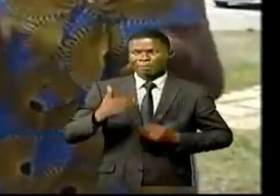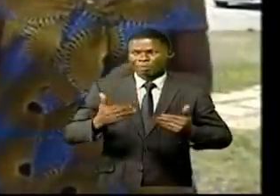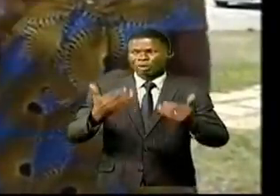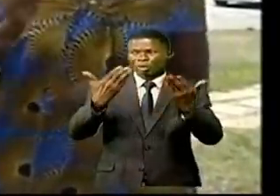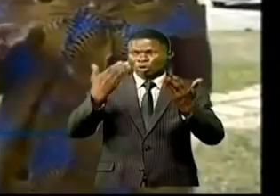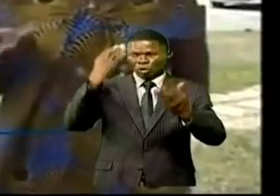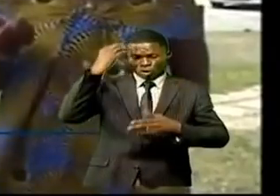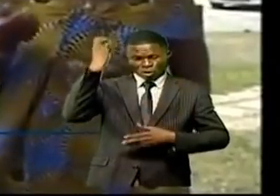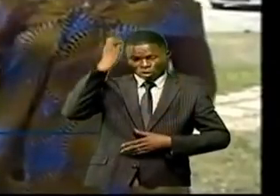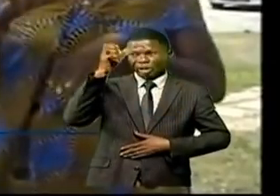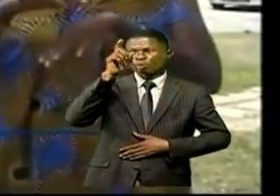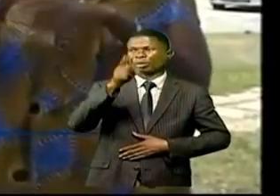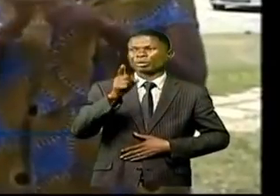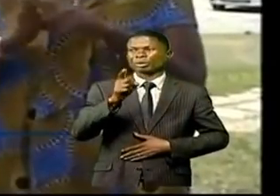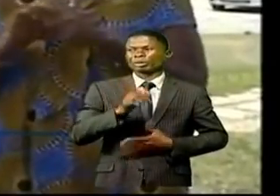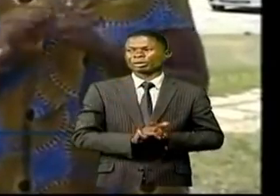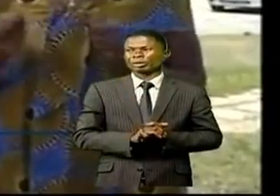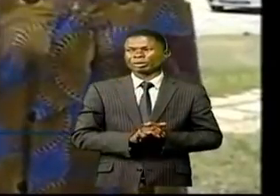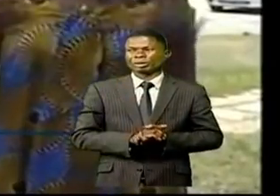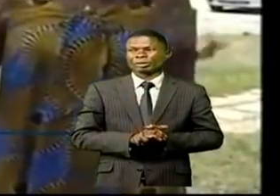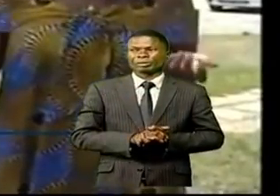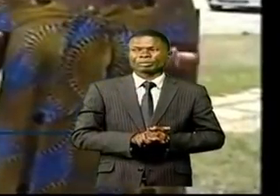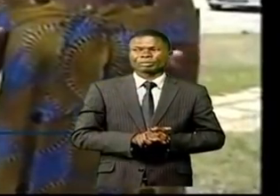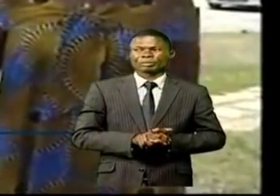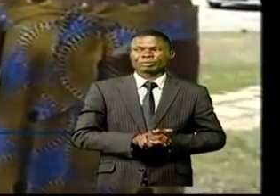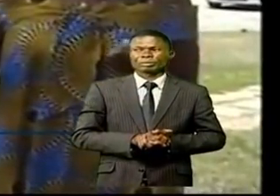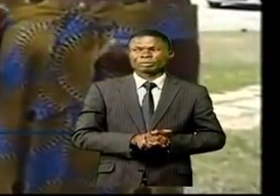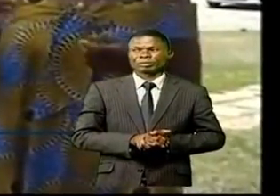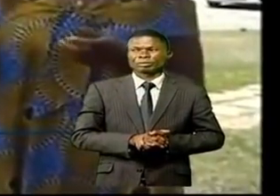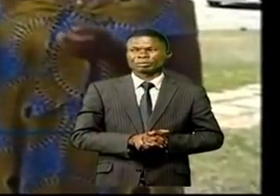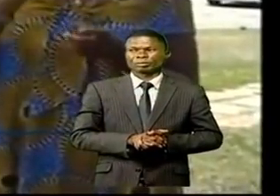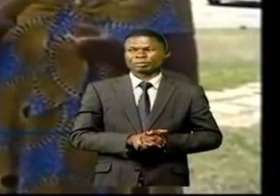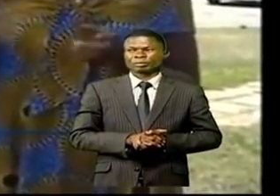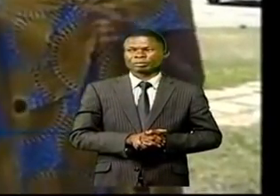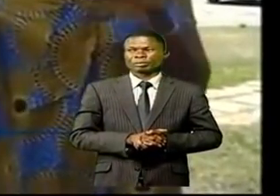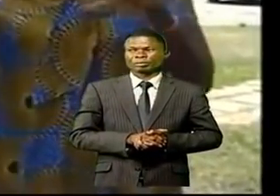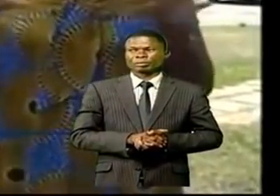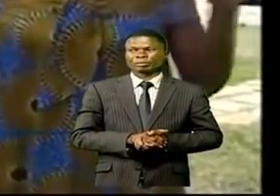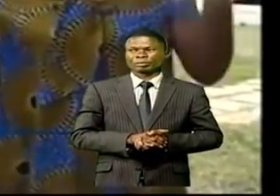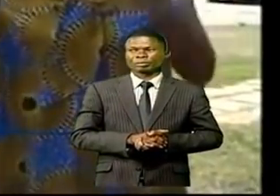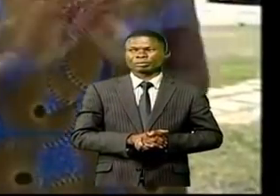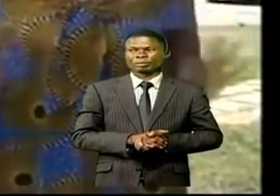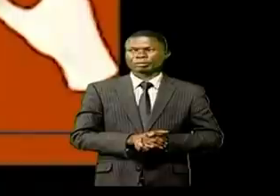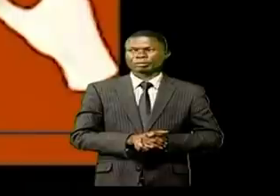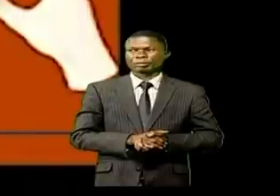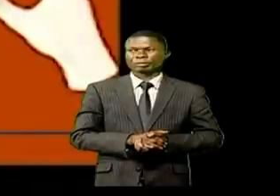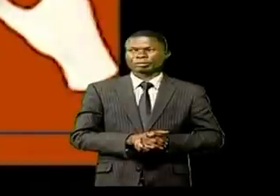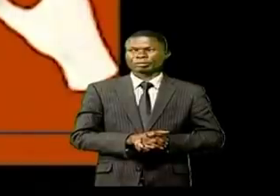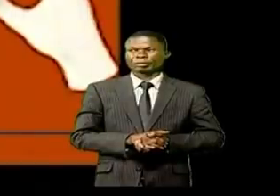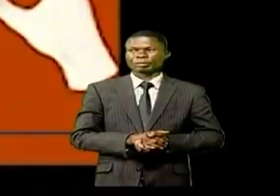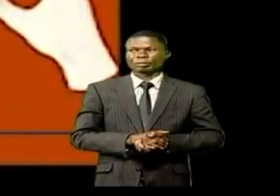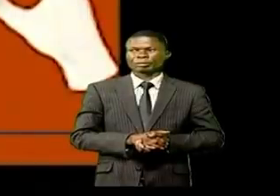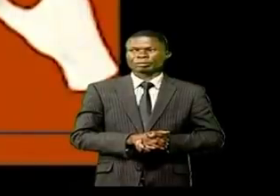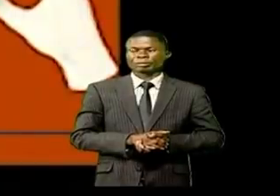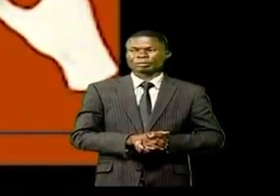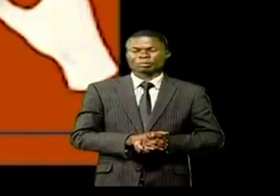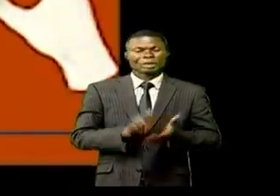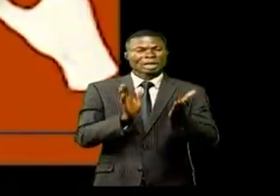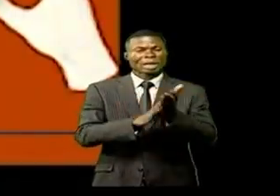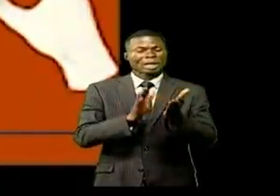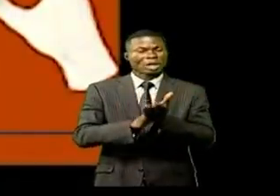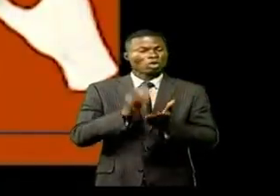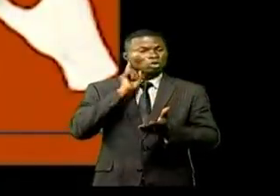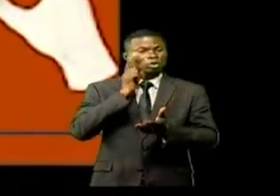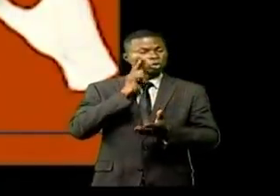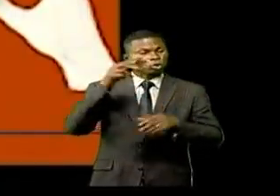études supérieures dans des universités spécialisées pour sa formation de sourd muet encore inexistante en RDC. La